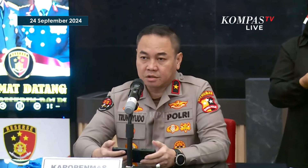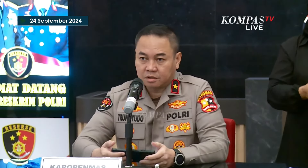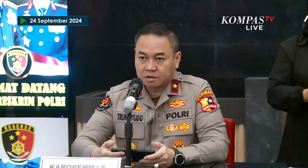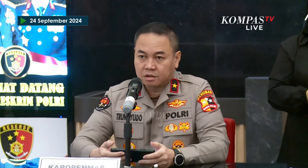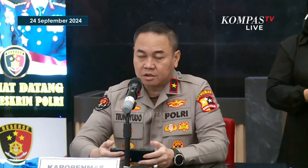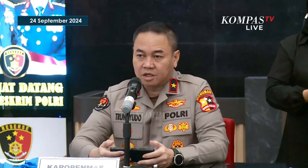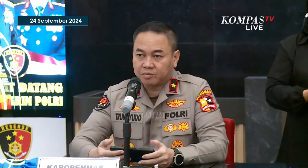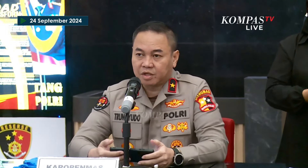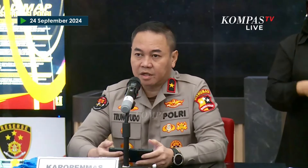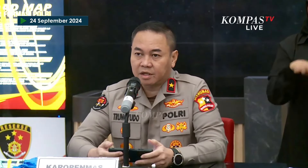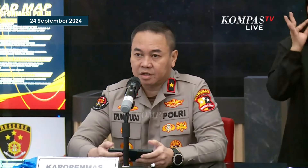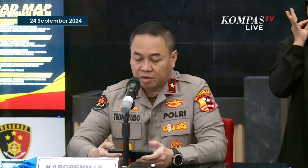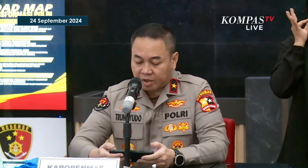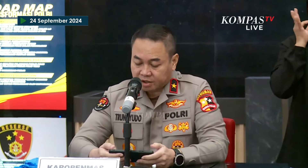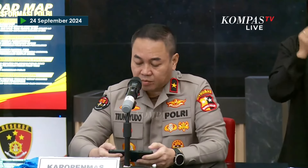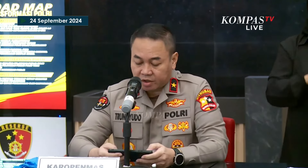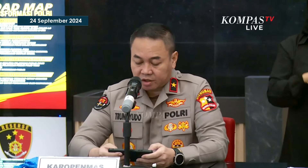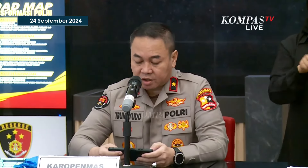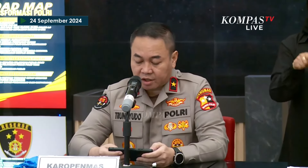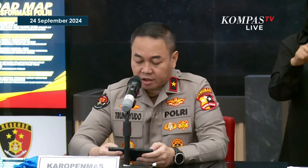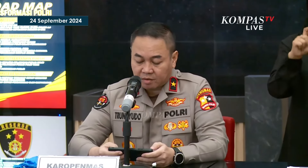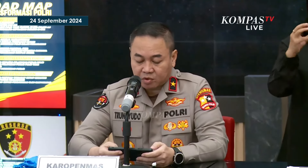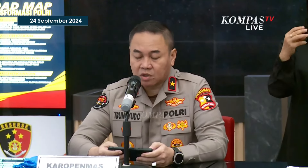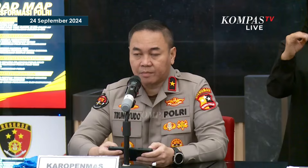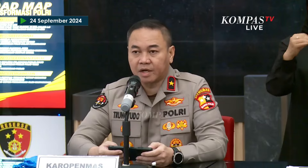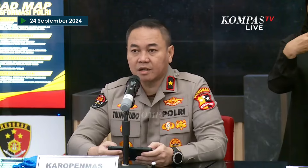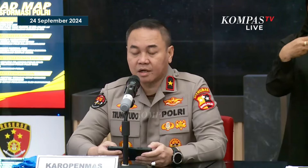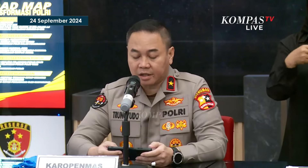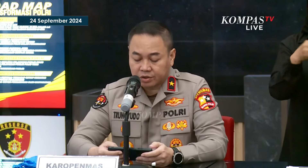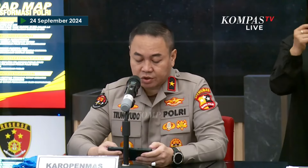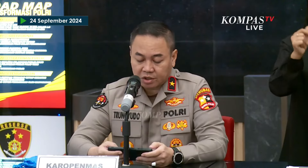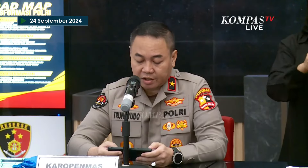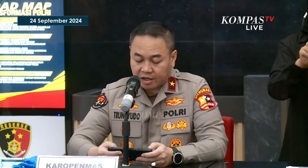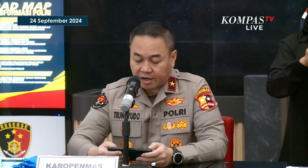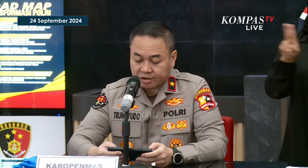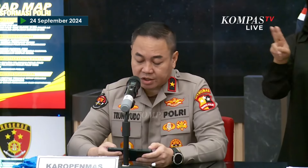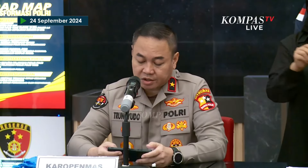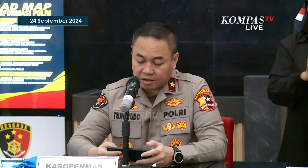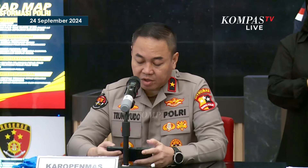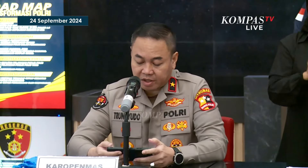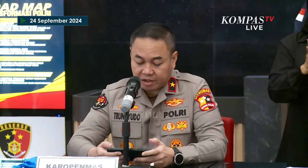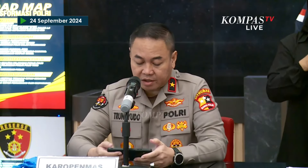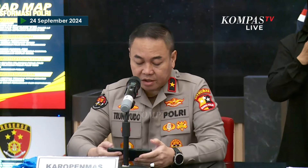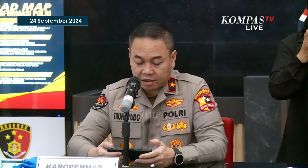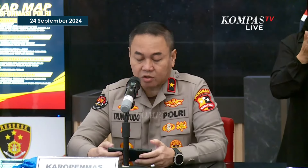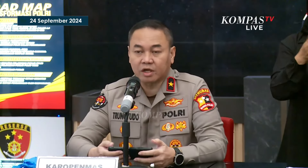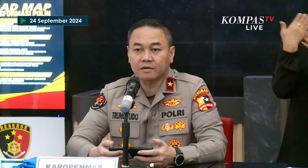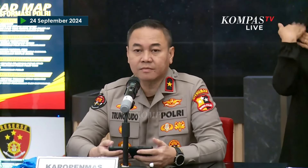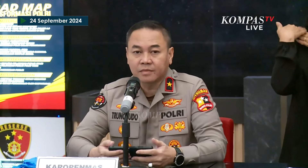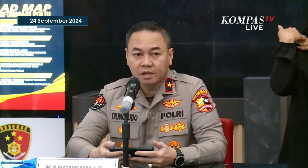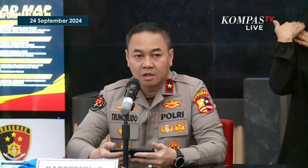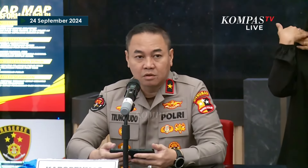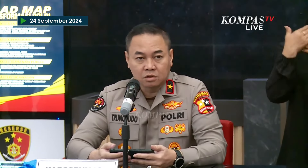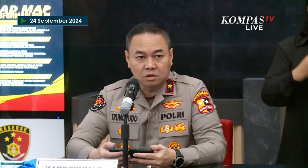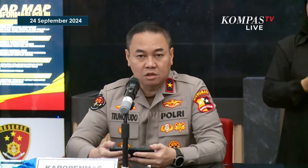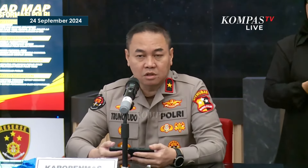Direktur Tindak Pidana Siber Baris Polri terkait dengan pengungkapan kasus illegal akses dan menyebarkan data